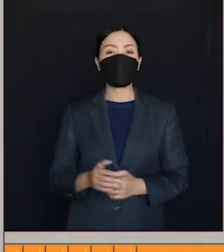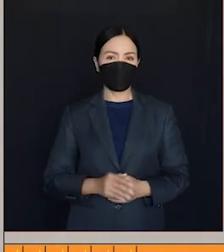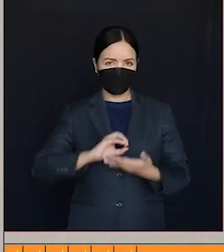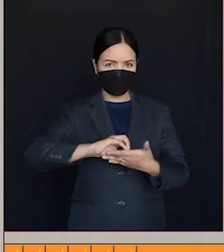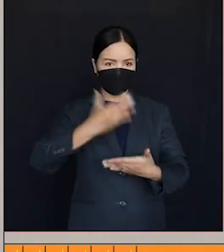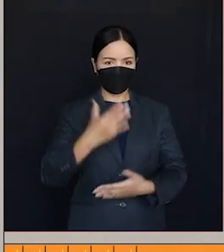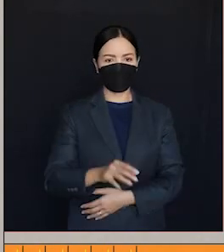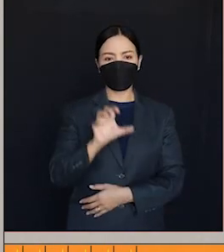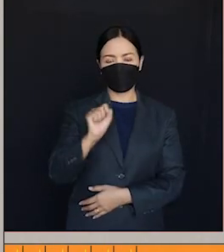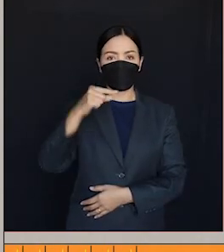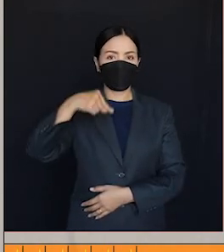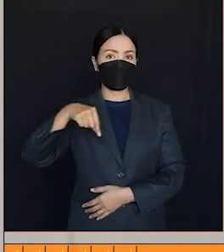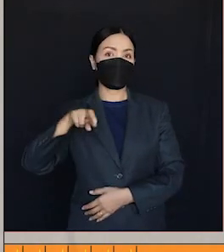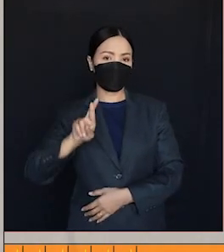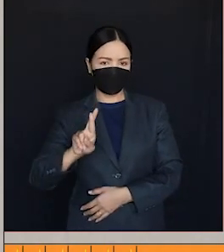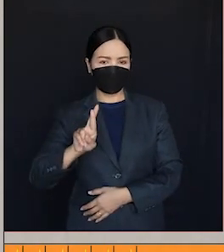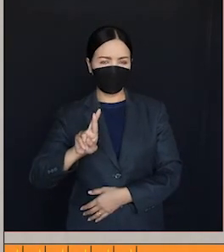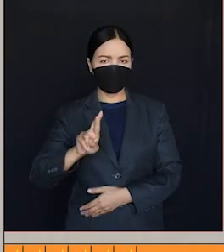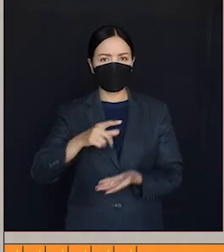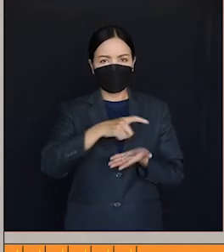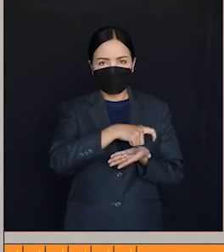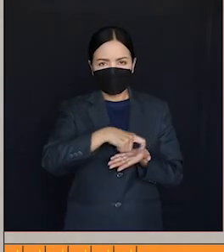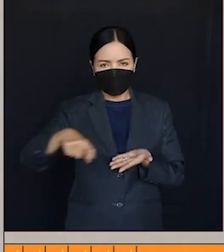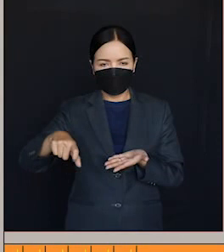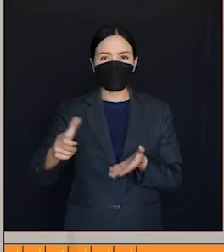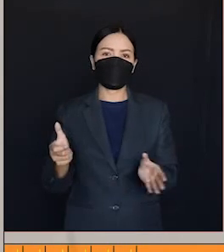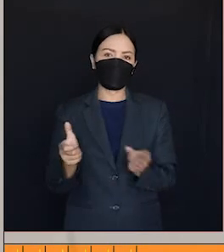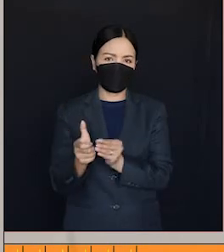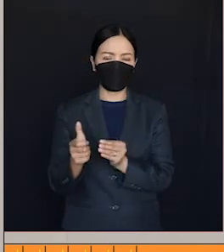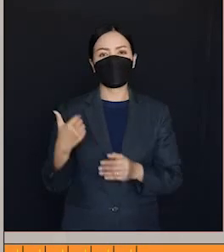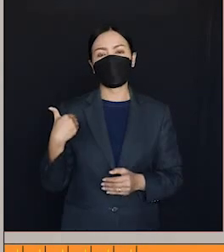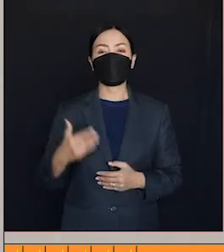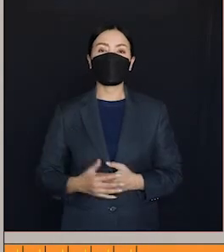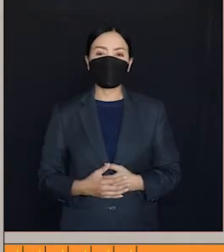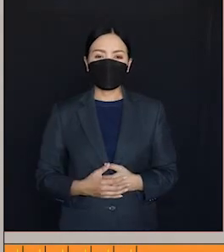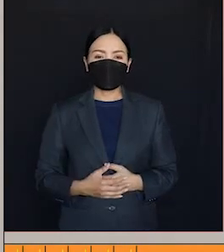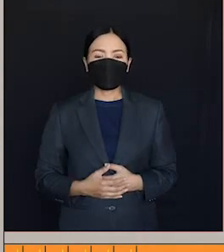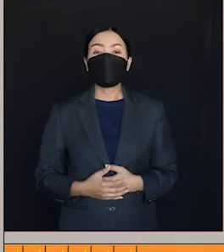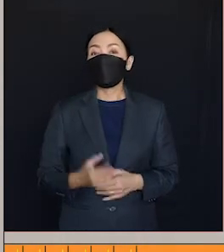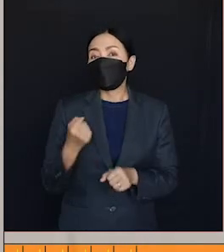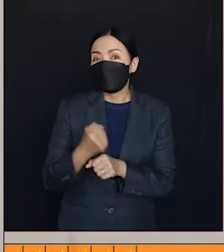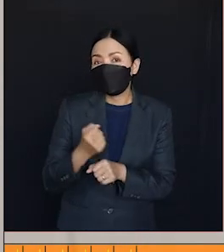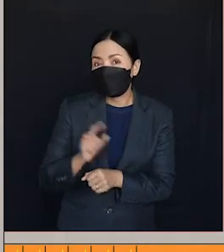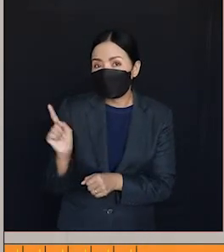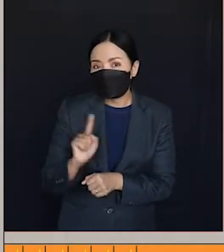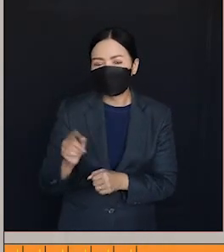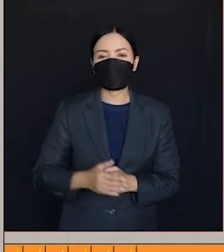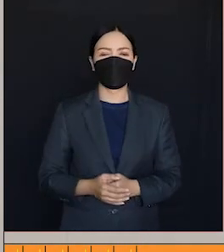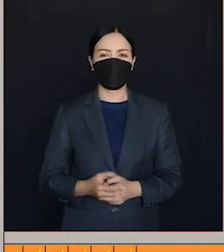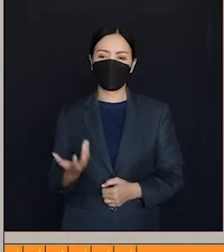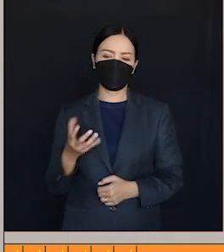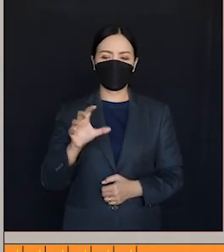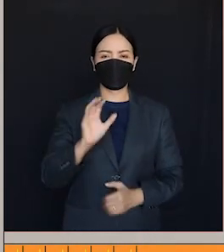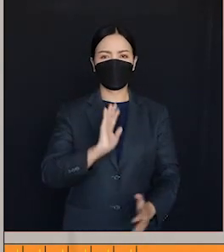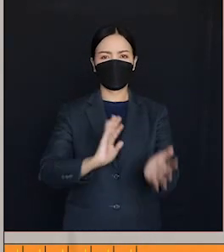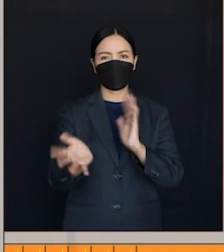โปรแกรม SQR ที่ต้องดาวน์โหลดไปนะคะเราเอาไปทำเป็นล่ามเ